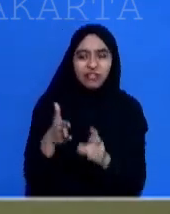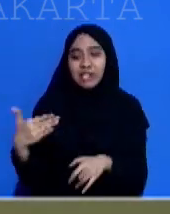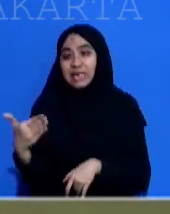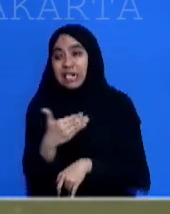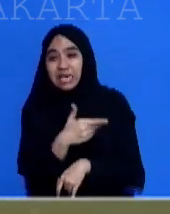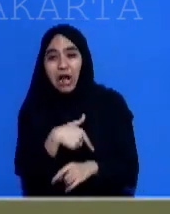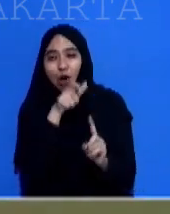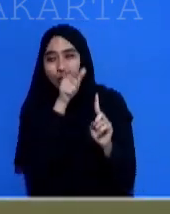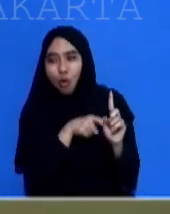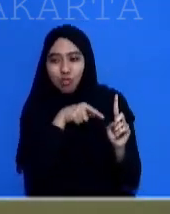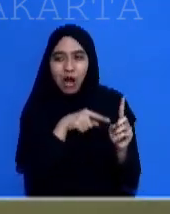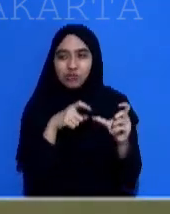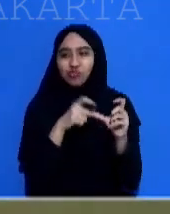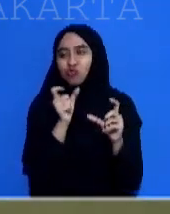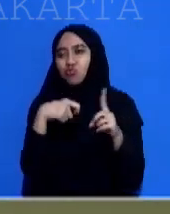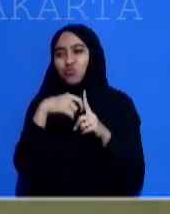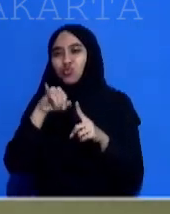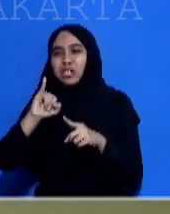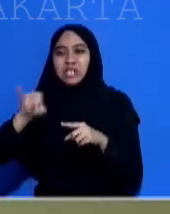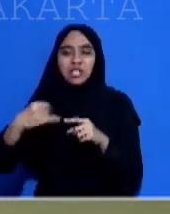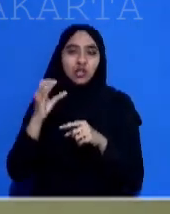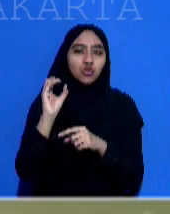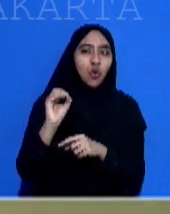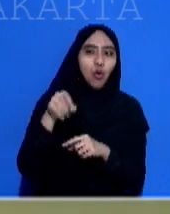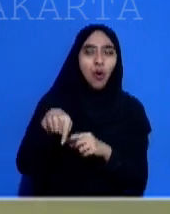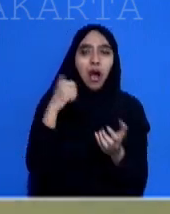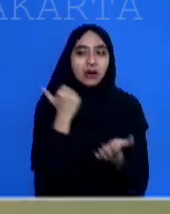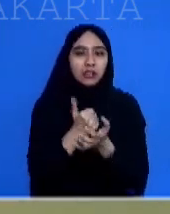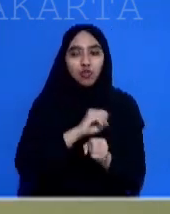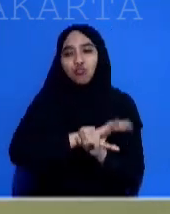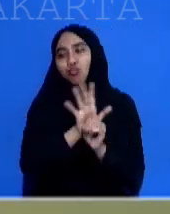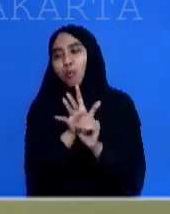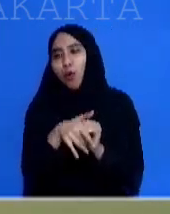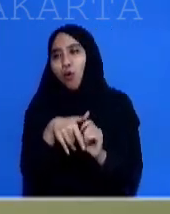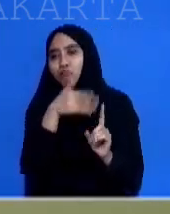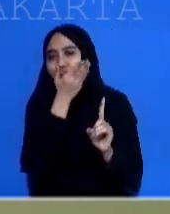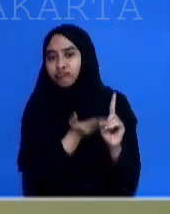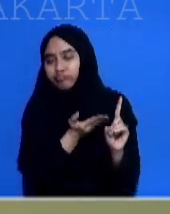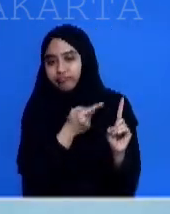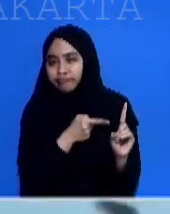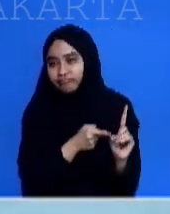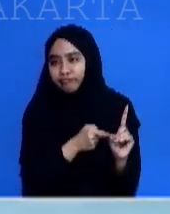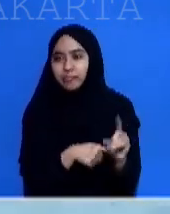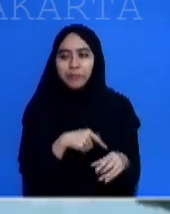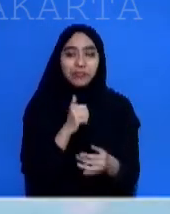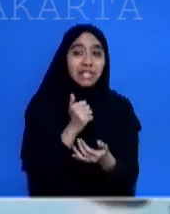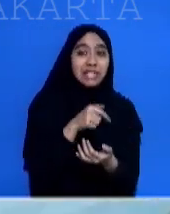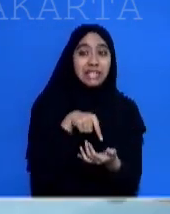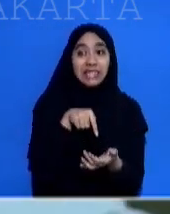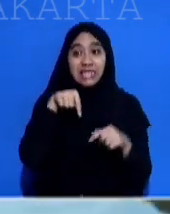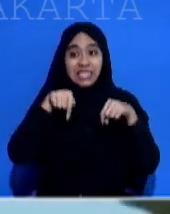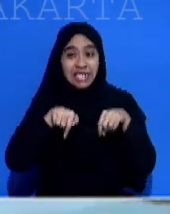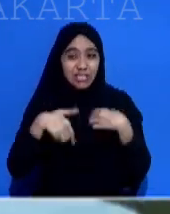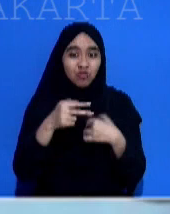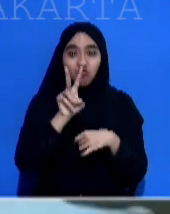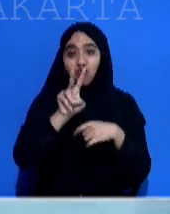Sukijo saking padusunan Dengok Tanjung Harjo Kulon Progo. Ing wekdal sak menika piyambakipun gadah kalih